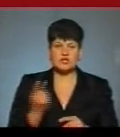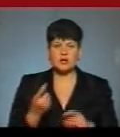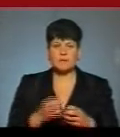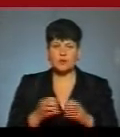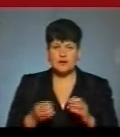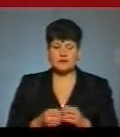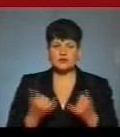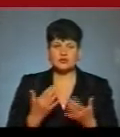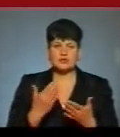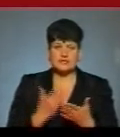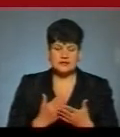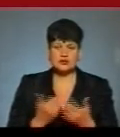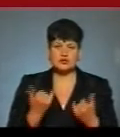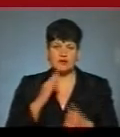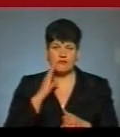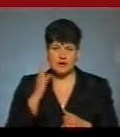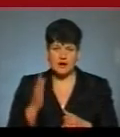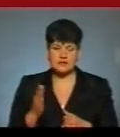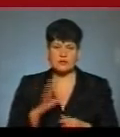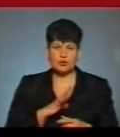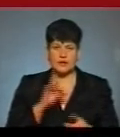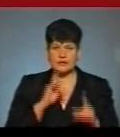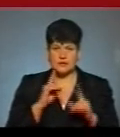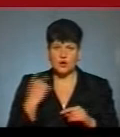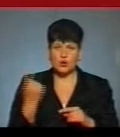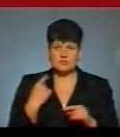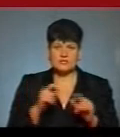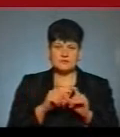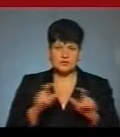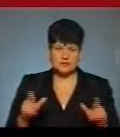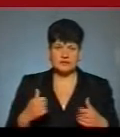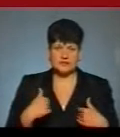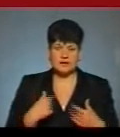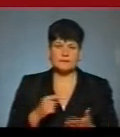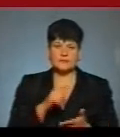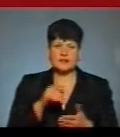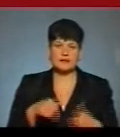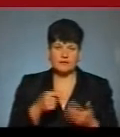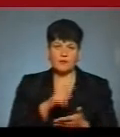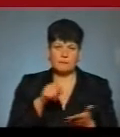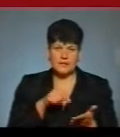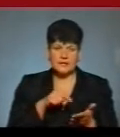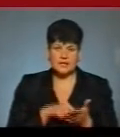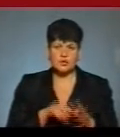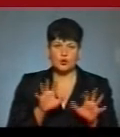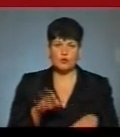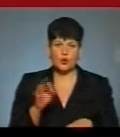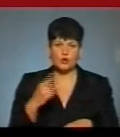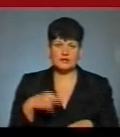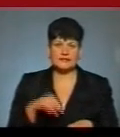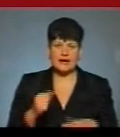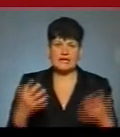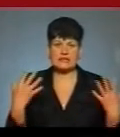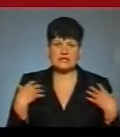яка сьогодні є. Сьогодні вранці була відвідана рада з обласним штабом. Я ставив це питання перед головою ОДА і